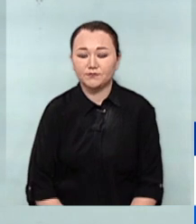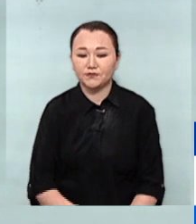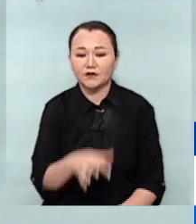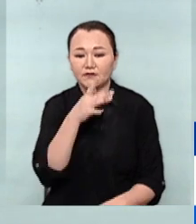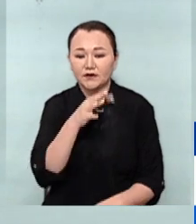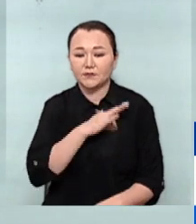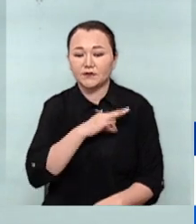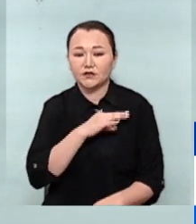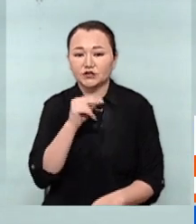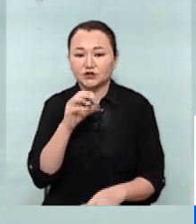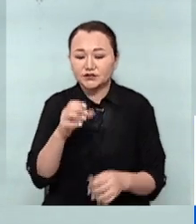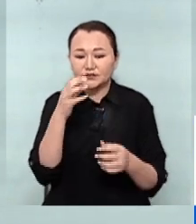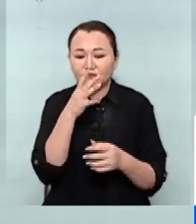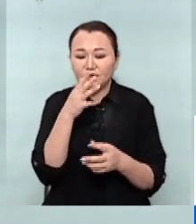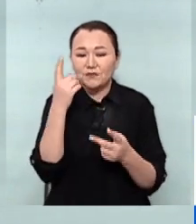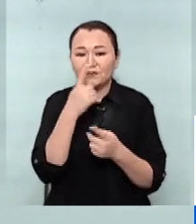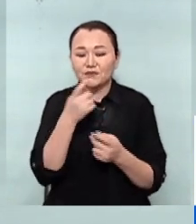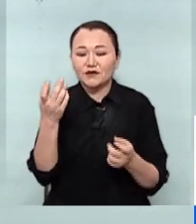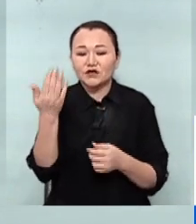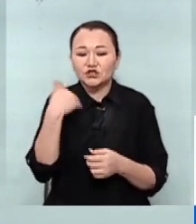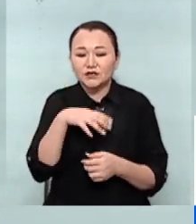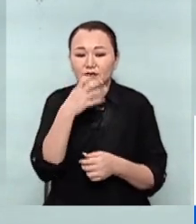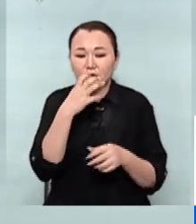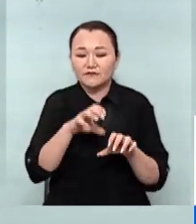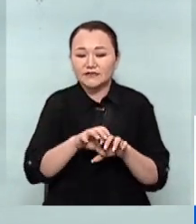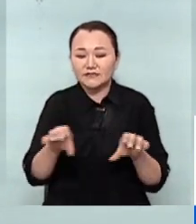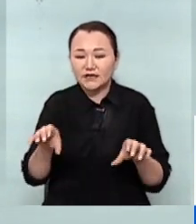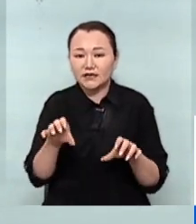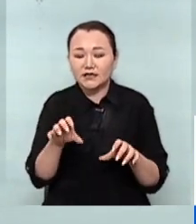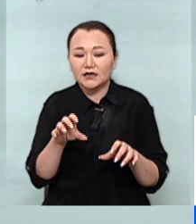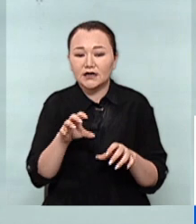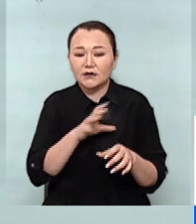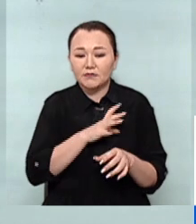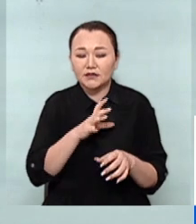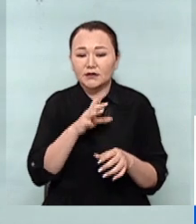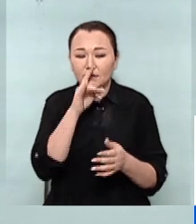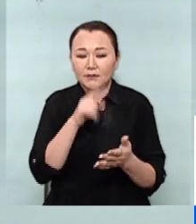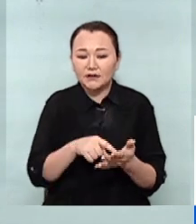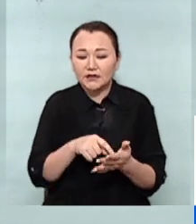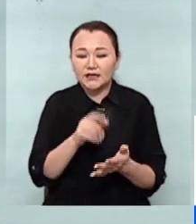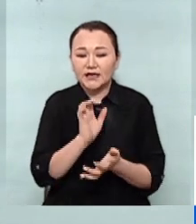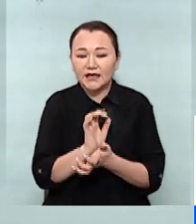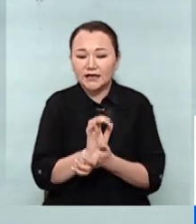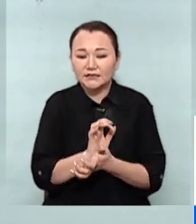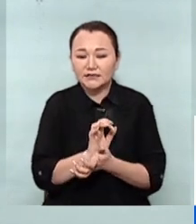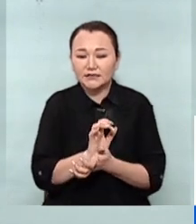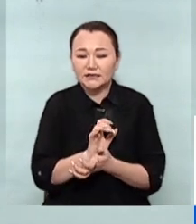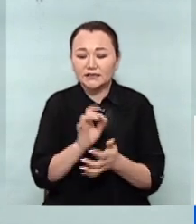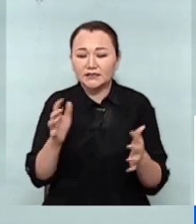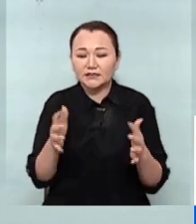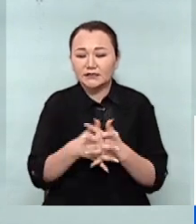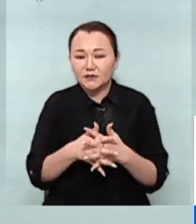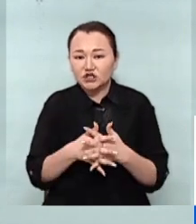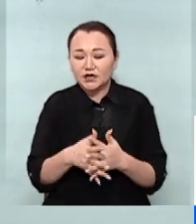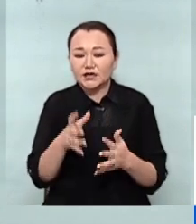ликвидации ЧС, во время ликвидации ЧС на тепловых сетях было попадание определенной грязи, да, смешивание и